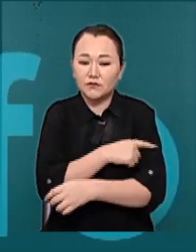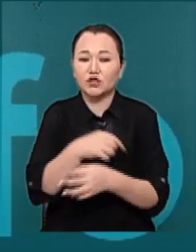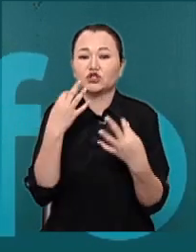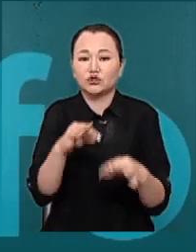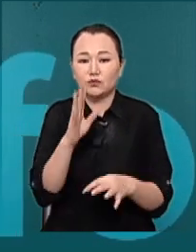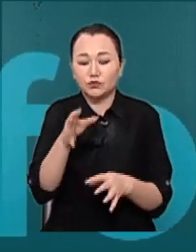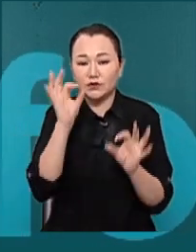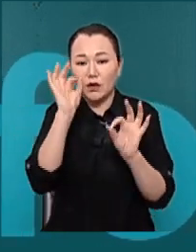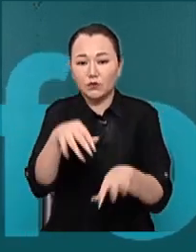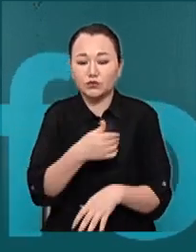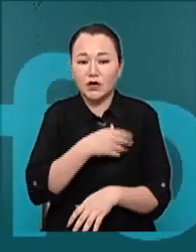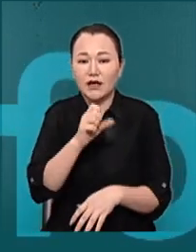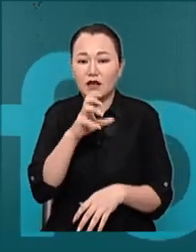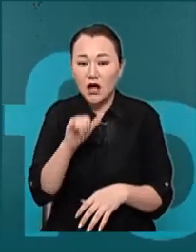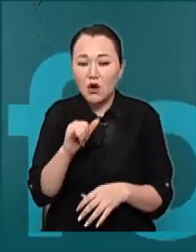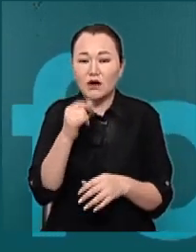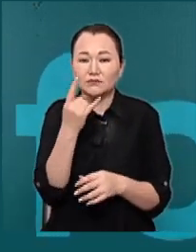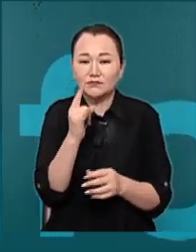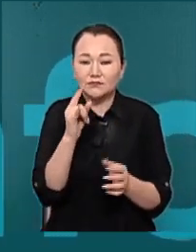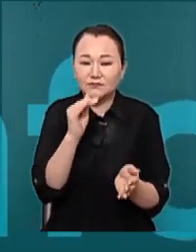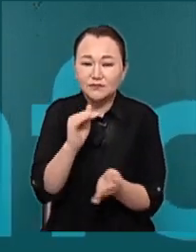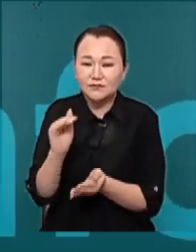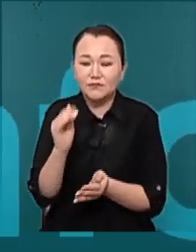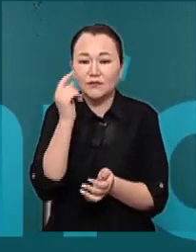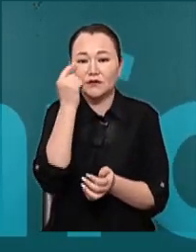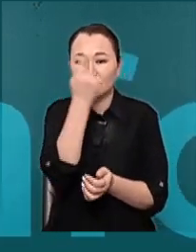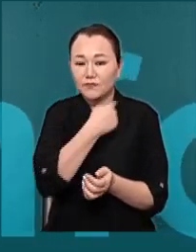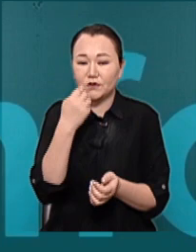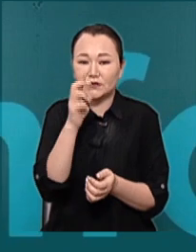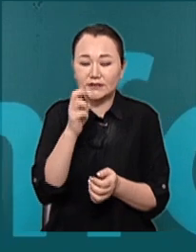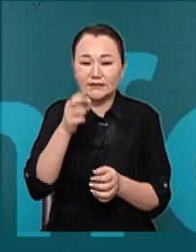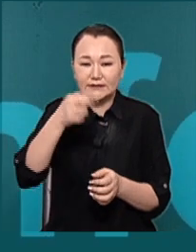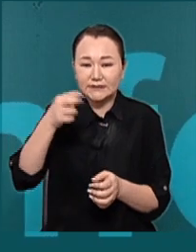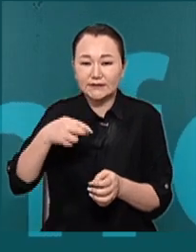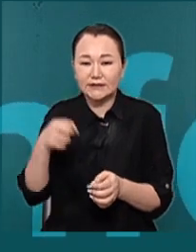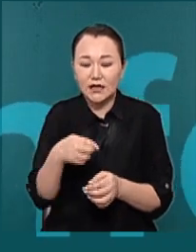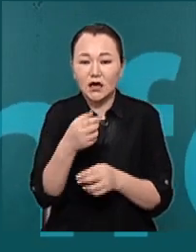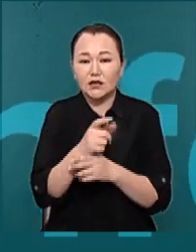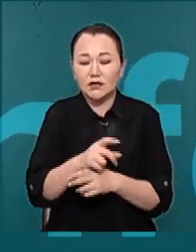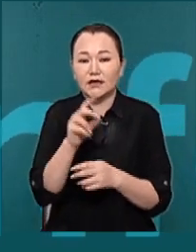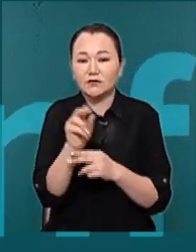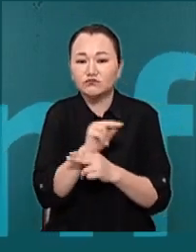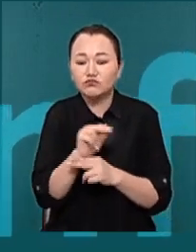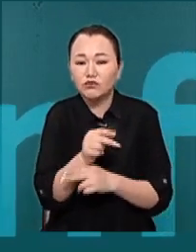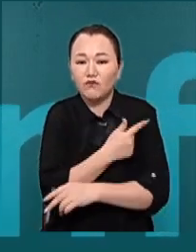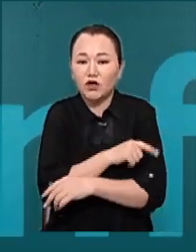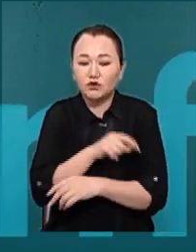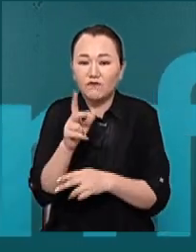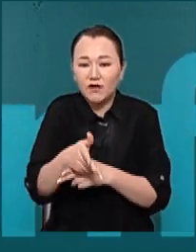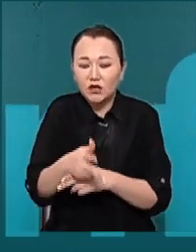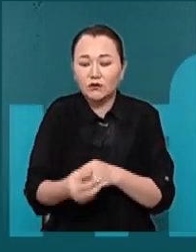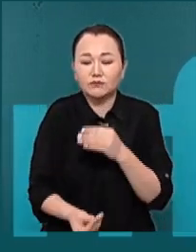береді. Естеріңізге салайық, Атырауда сәбилердің беттерін ұстараның жүзімен тілімдеп, хиджама жасаған ақхалаттылардың